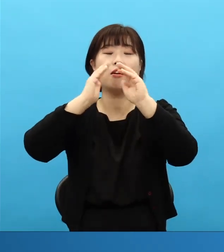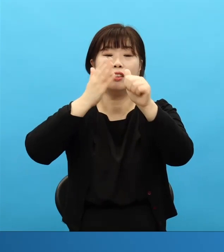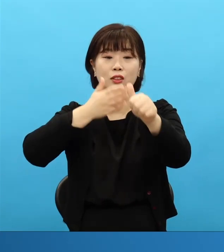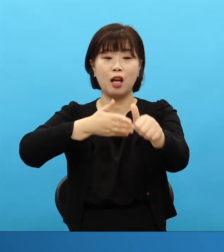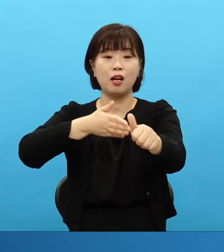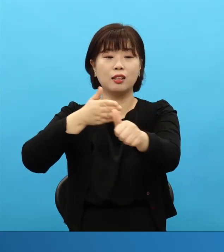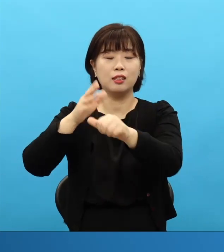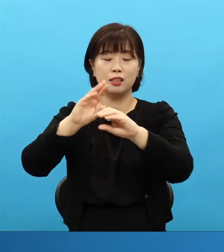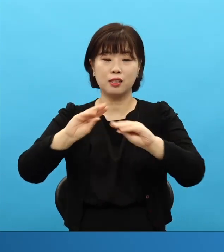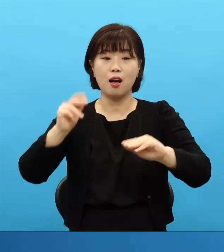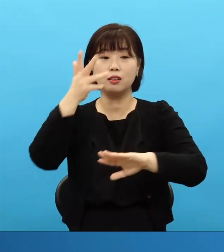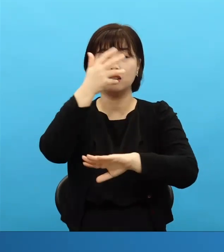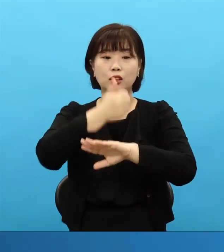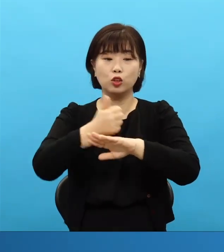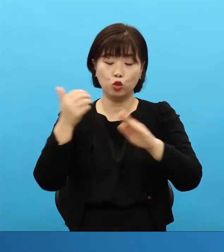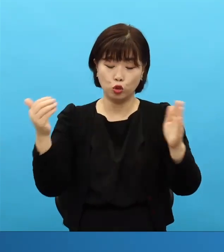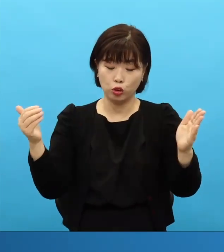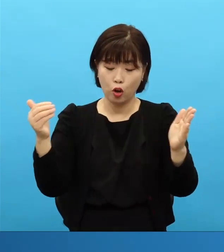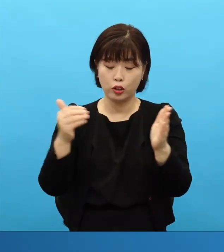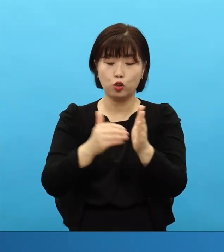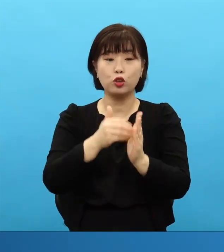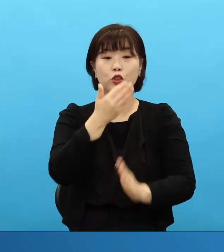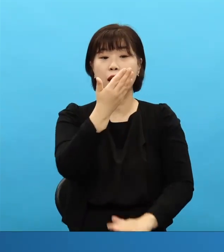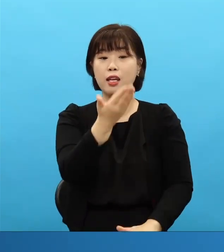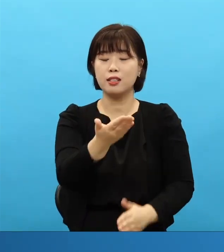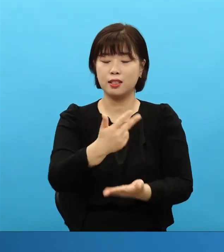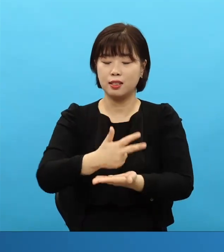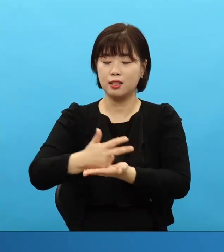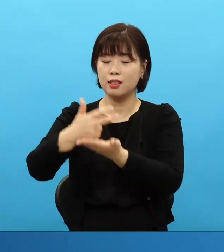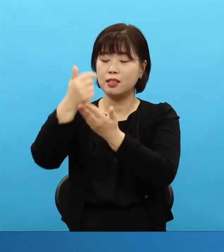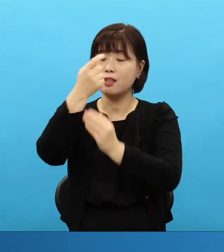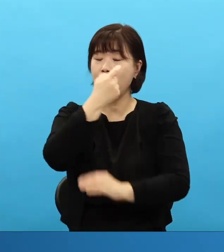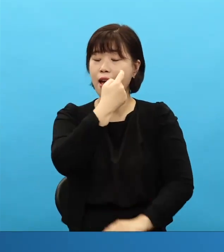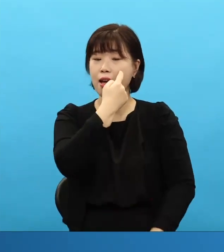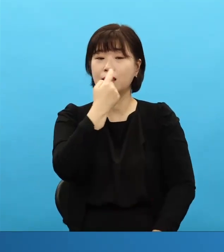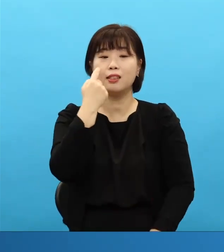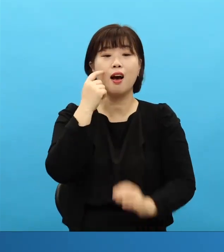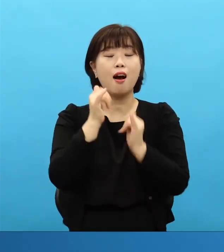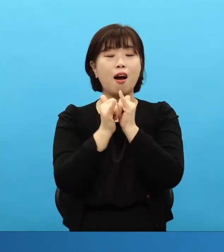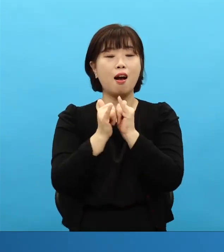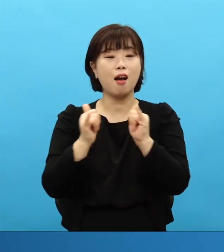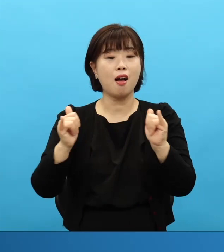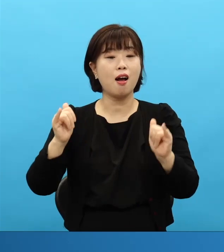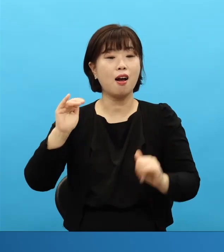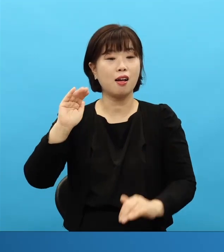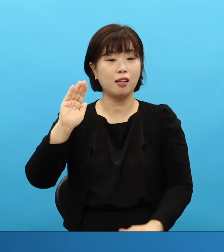일어나라. 땅 끝까지 너 주의 증인 되리라.